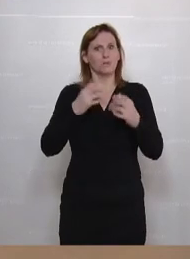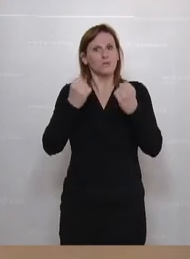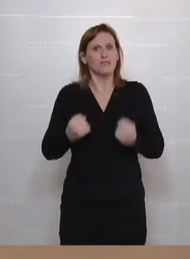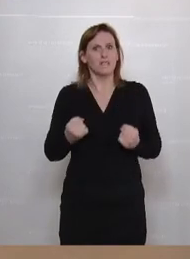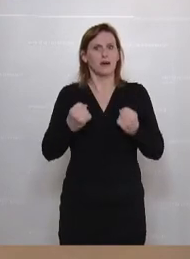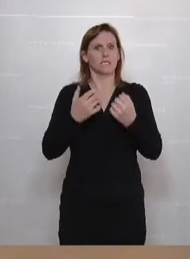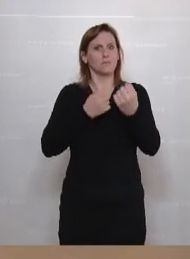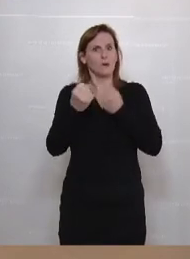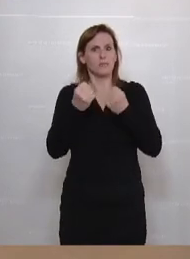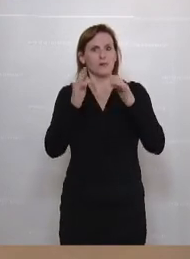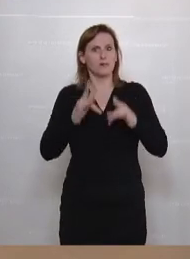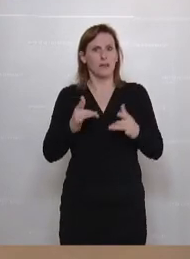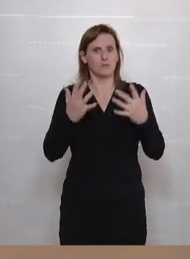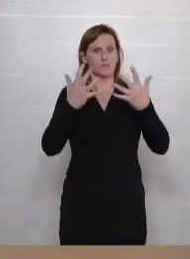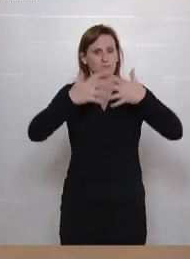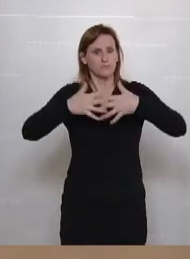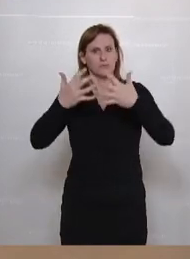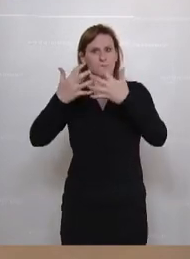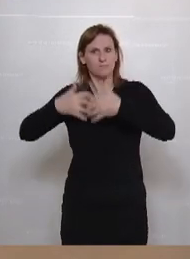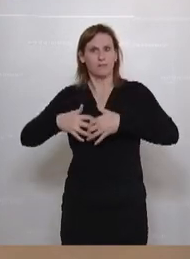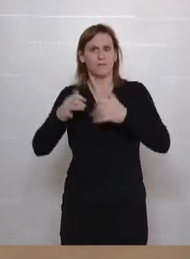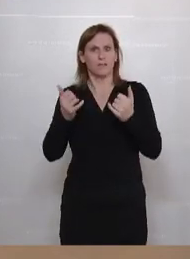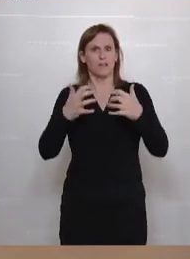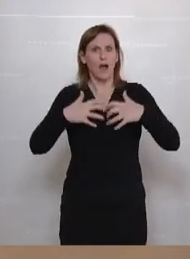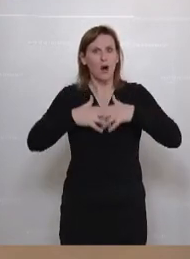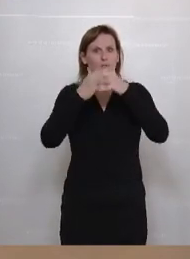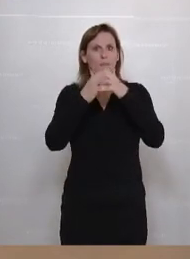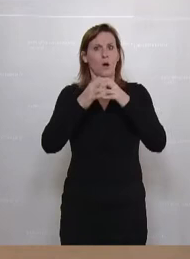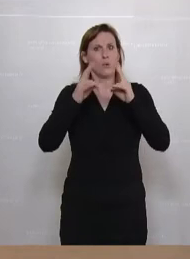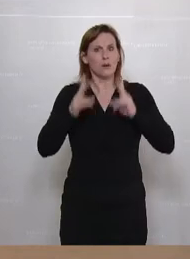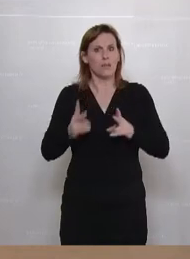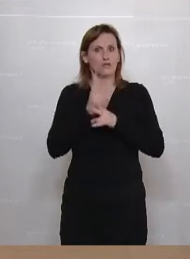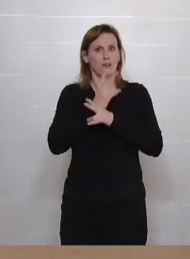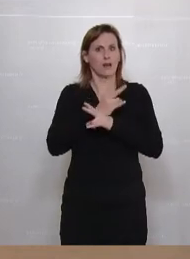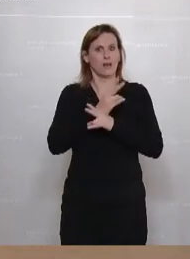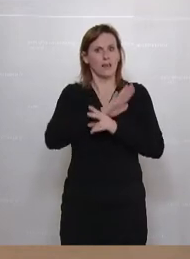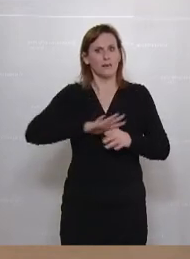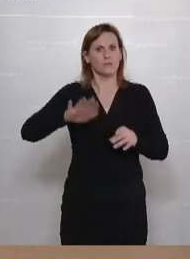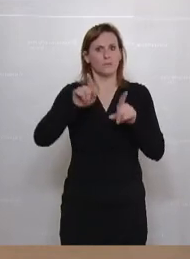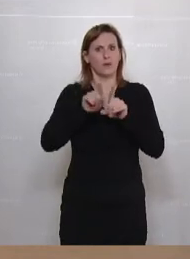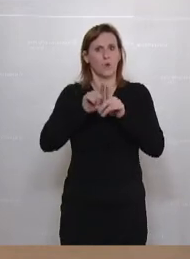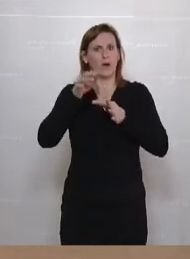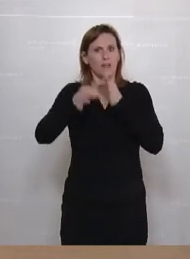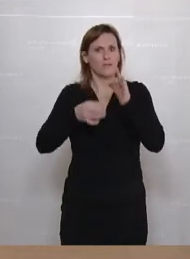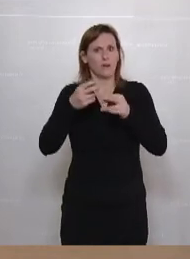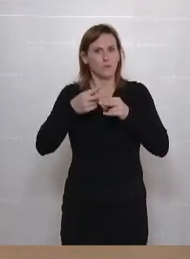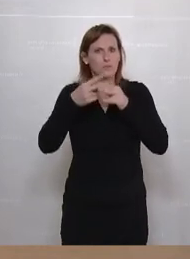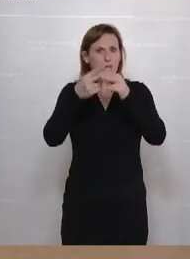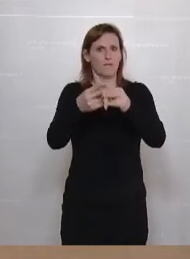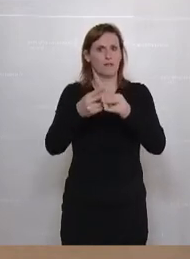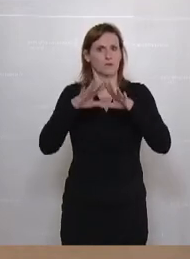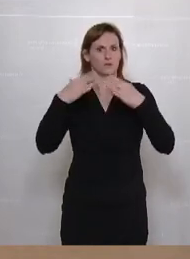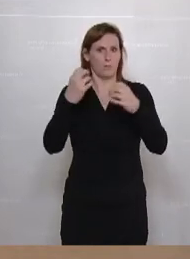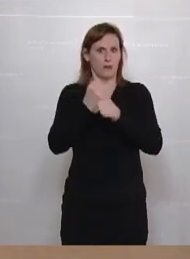Hand gehen mit dem Aufbau von rechtsstaatlichen Strukturen, Justiz, humanitäre Hilfe und Entwicklungszusammenarbeit. Und das war im Grunde genommen auch